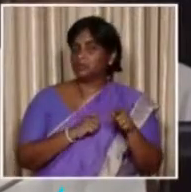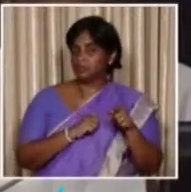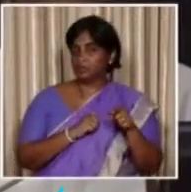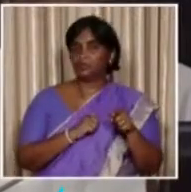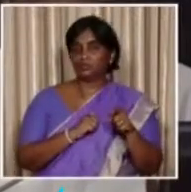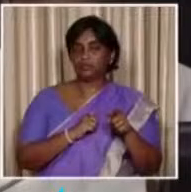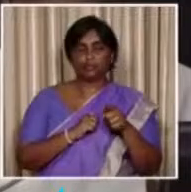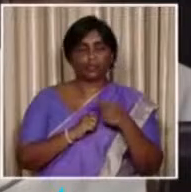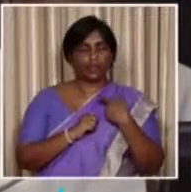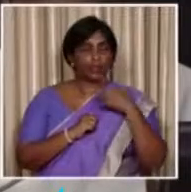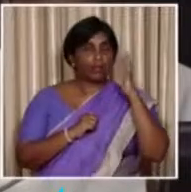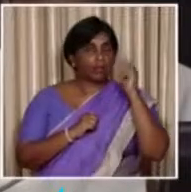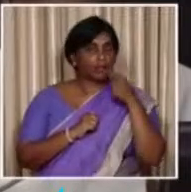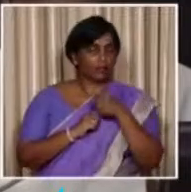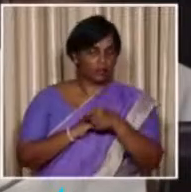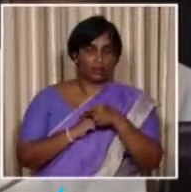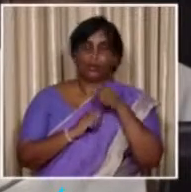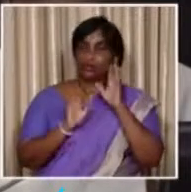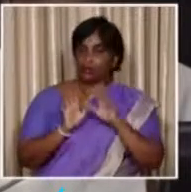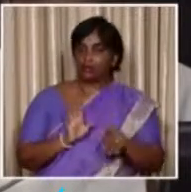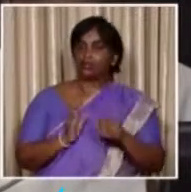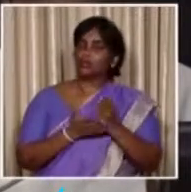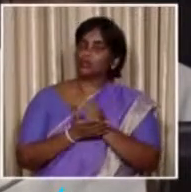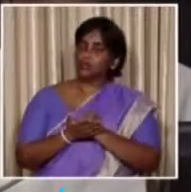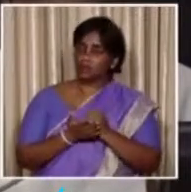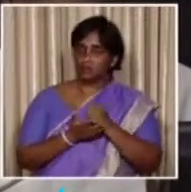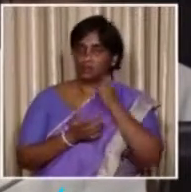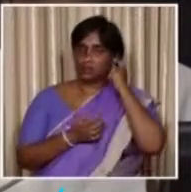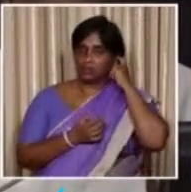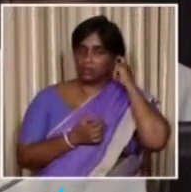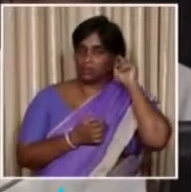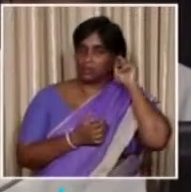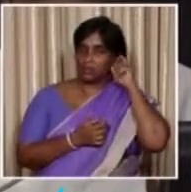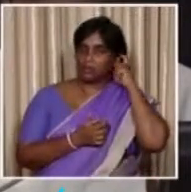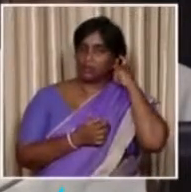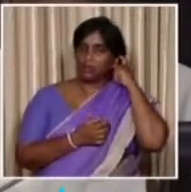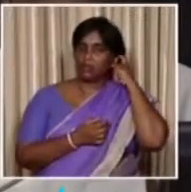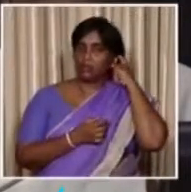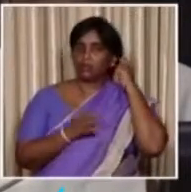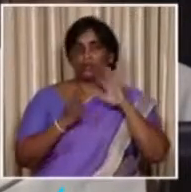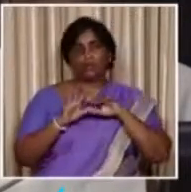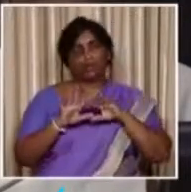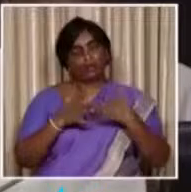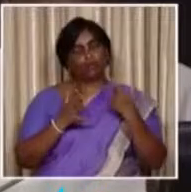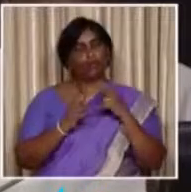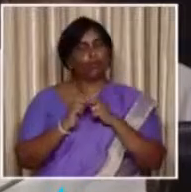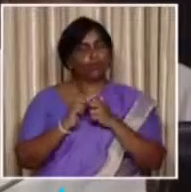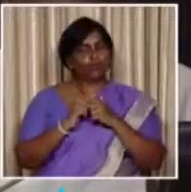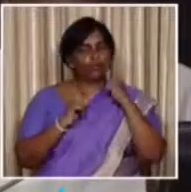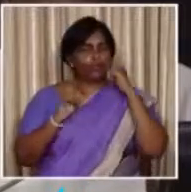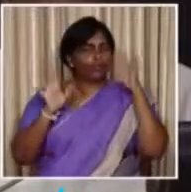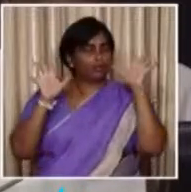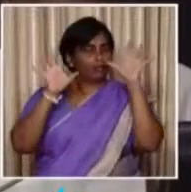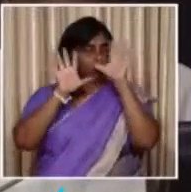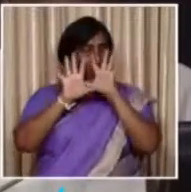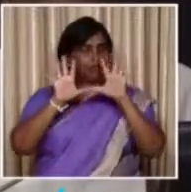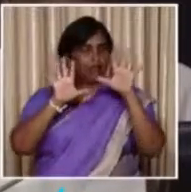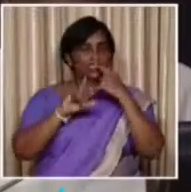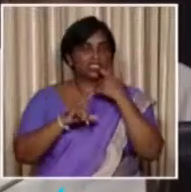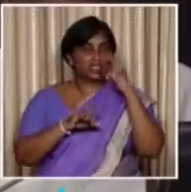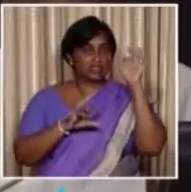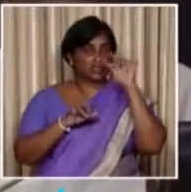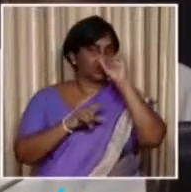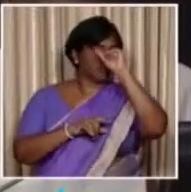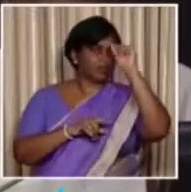වුණ අග්‍රඵලය තමයි ඒක නමුත් මේ හැම අර්බුදයකම මේ හැම කළු වලාකුලකම රිදි රේඛාවක්